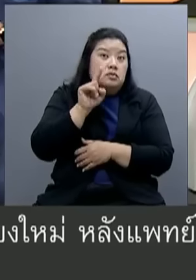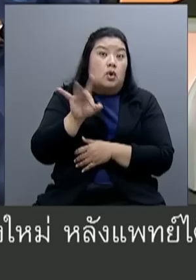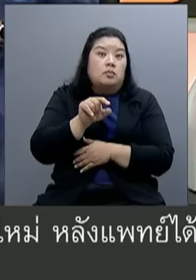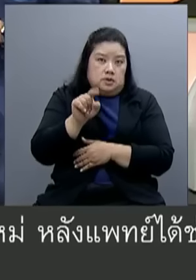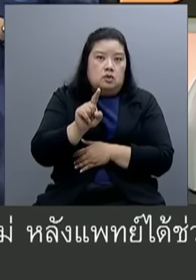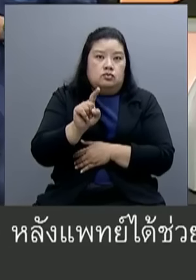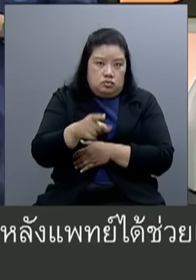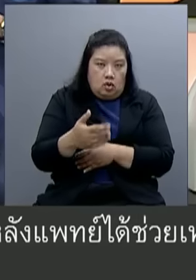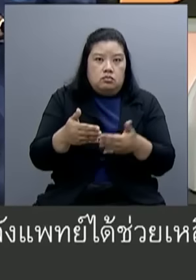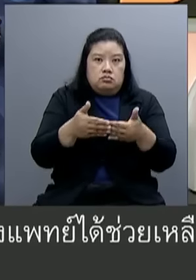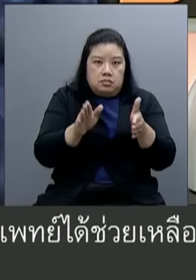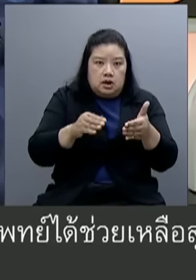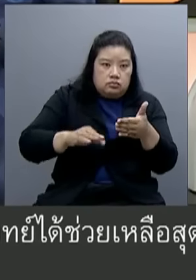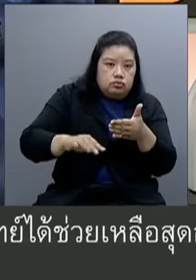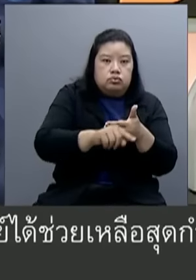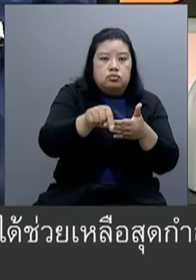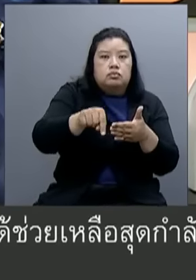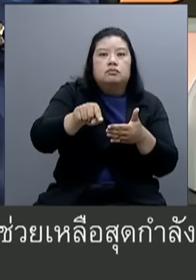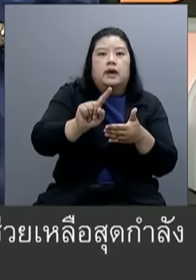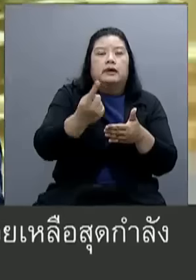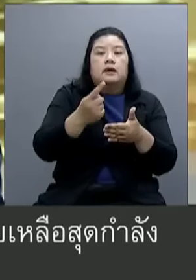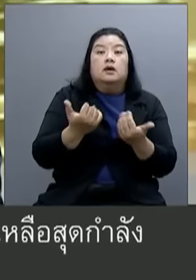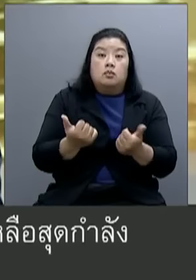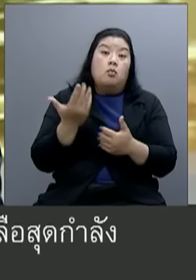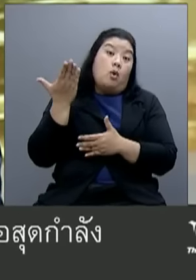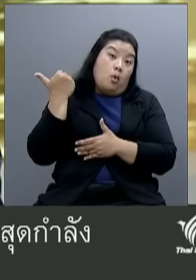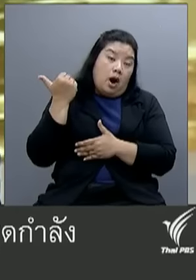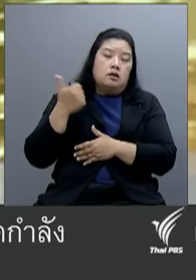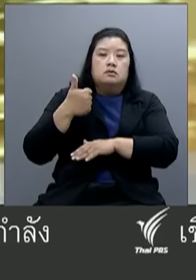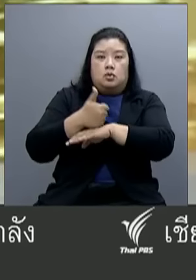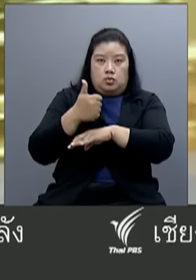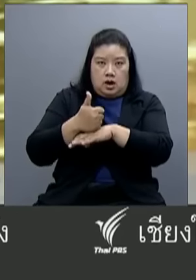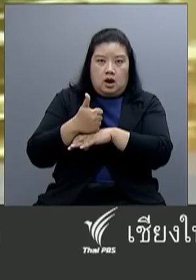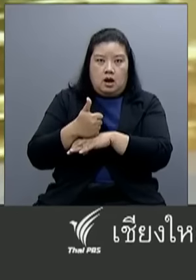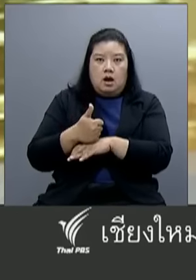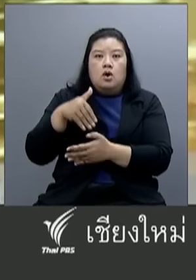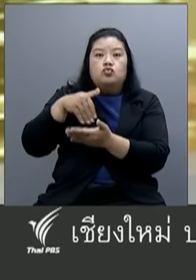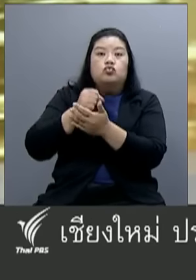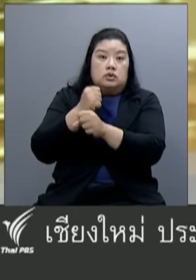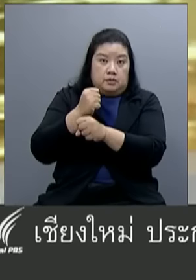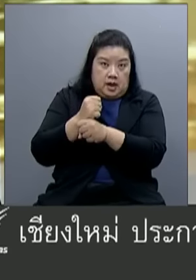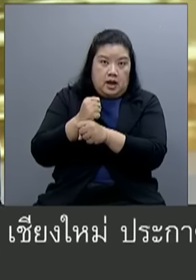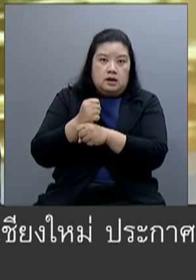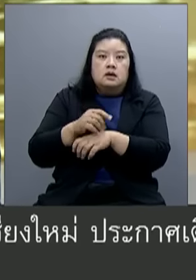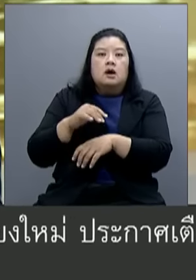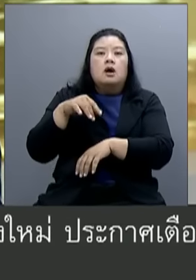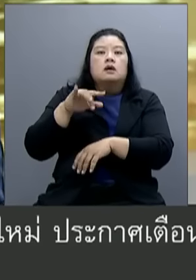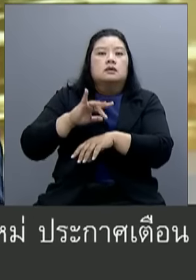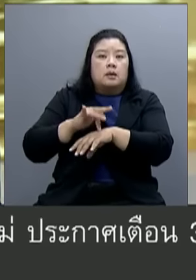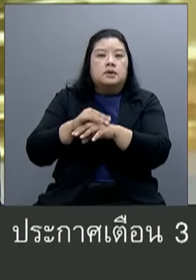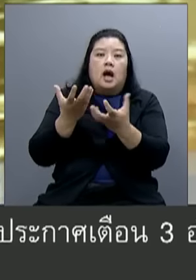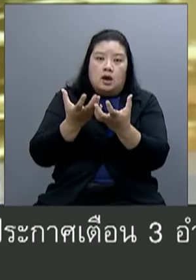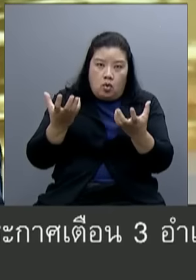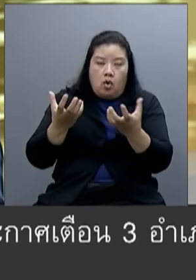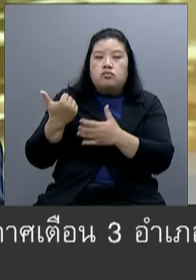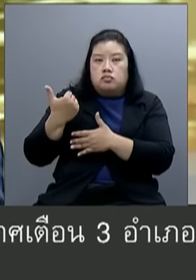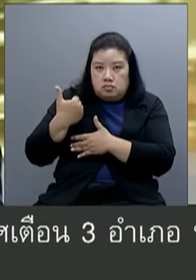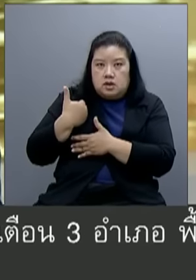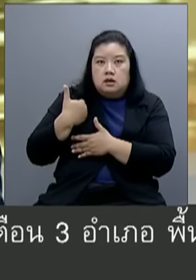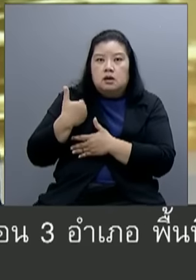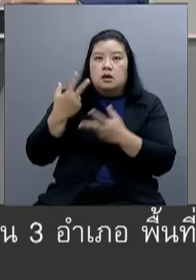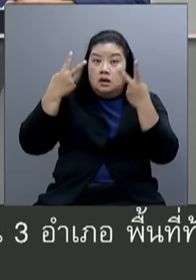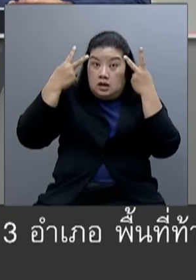วานนี้ครับทางท่านเลขาธิการสำนักงานทรัพยากรน้ำแห่งชาตินะครับได้รับคำสั่งนะครับจากท่านนายกนะครับแพทองธ